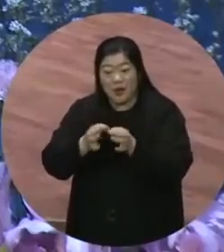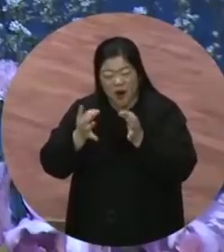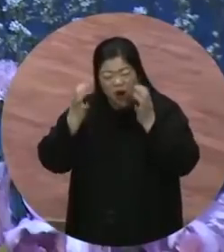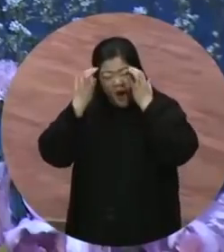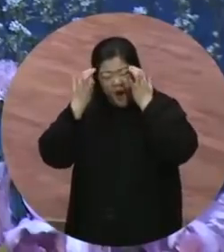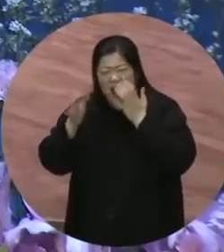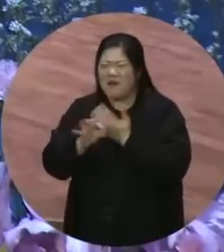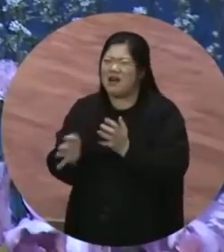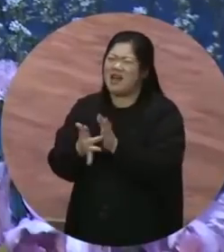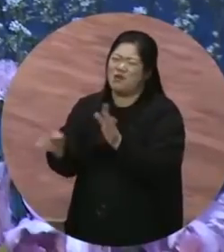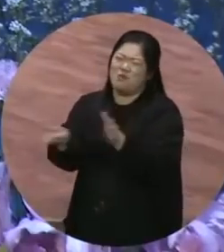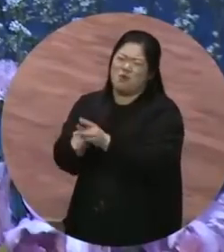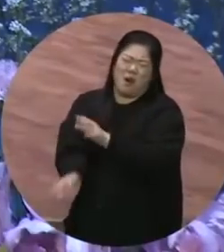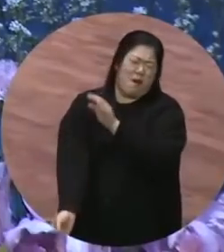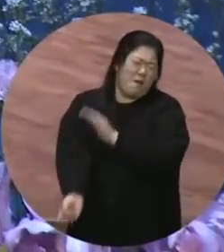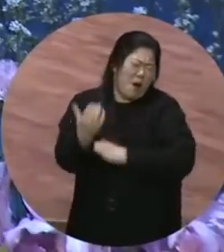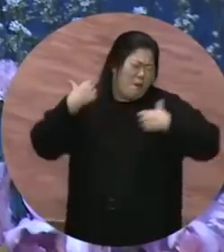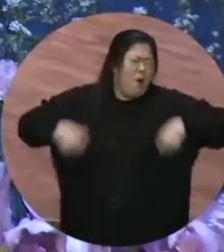3일도 못 버틸 거예요.